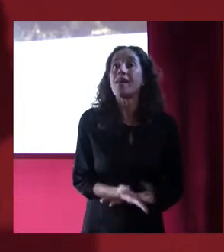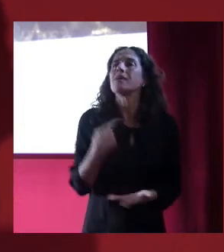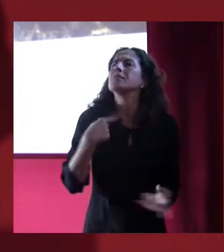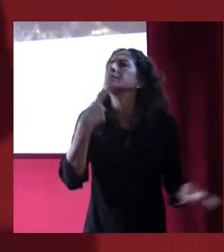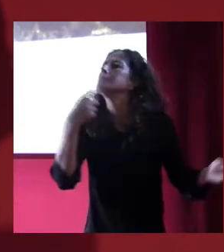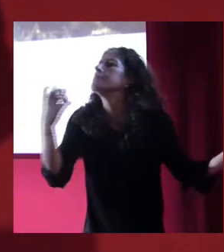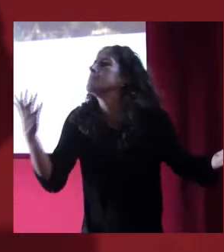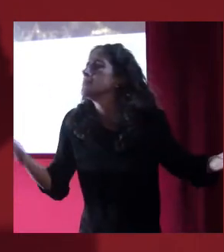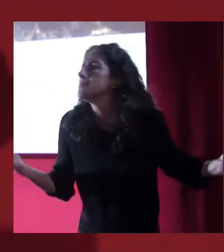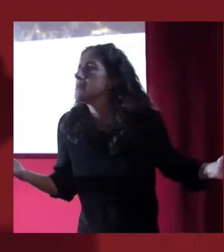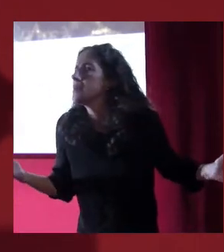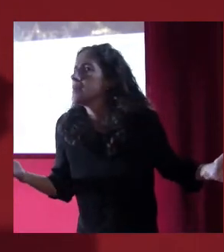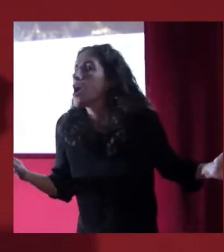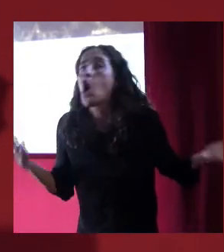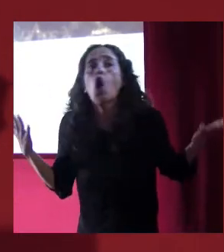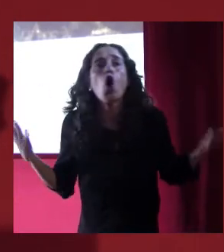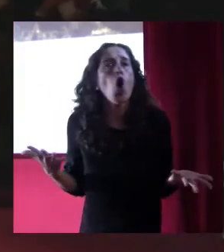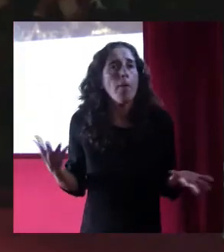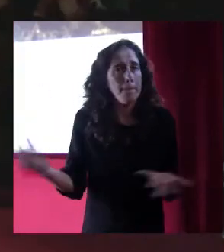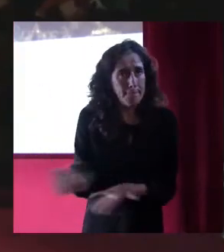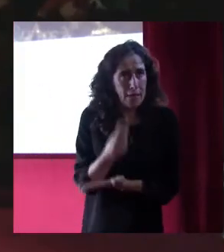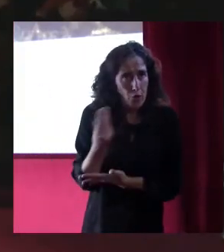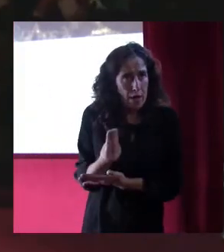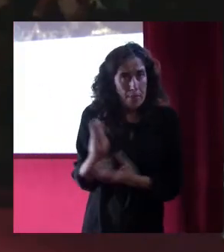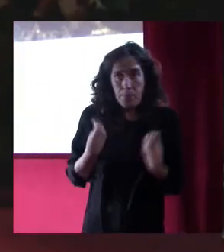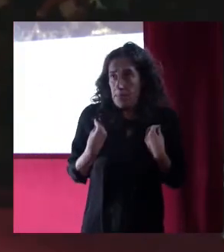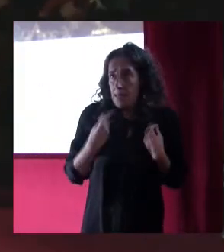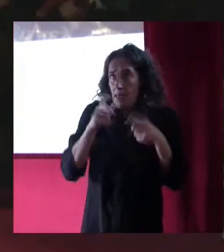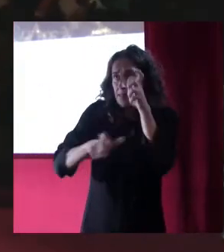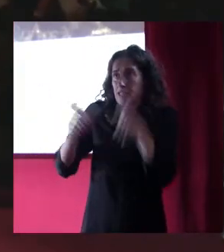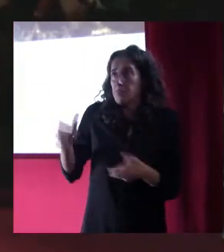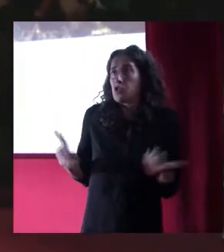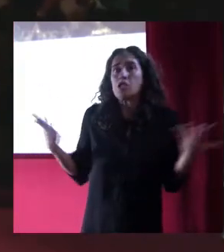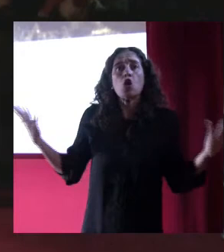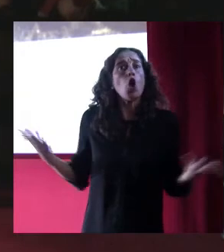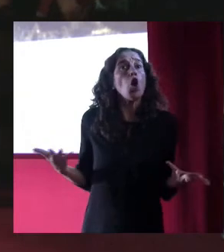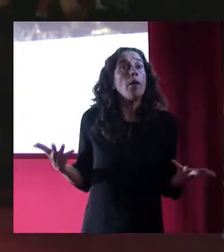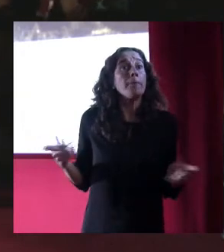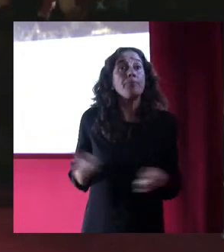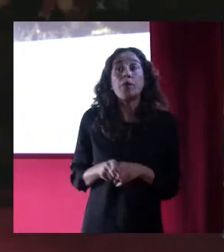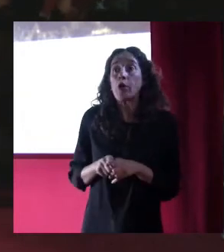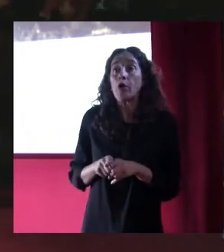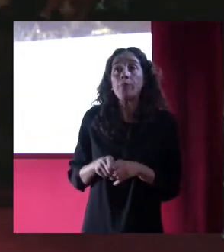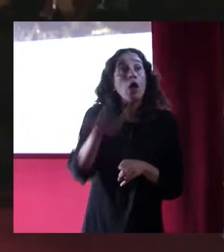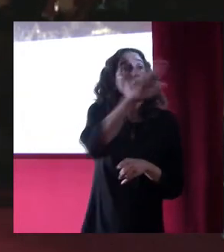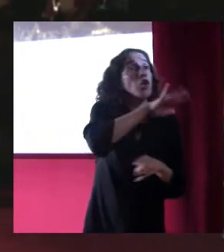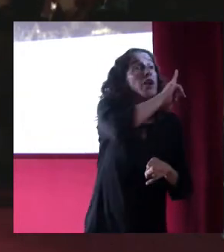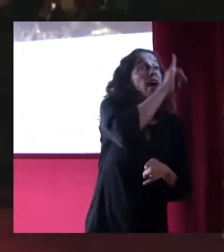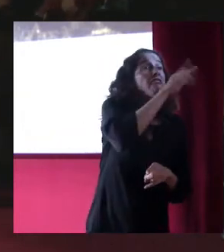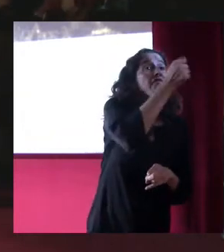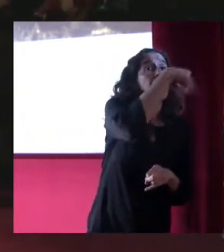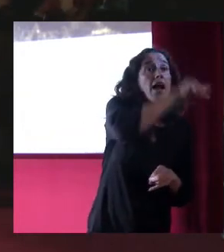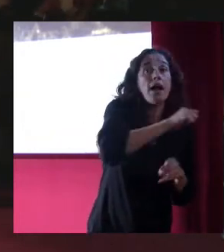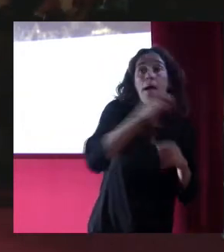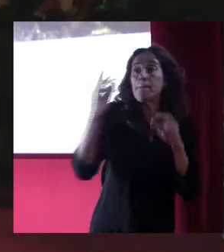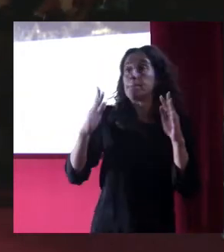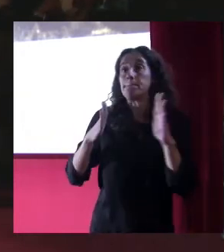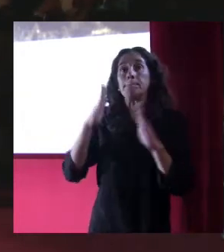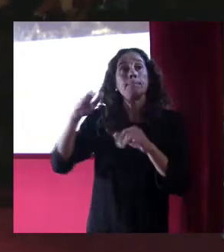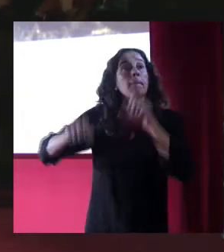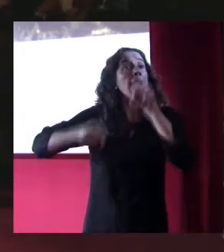pregunto, com millorarem més la vida de la gent? Enllaçant zona franca i paral·lel a través del